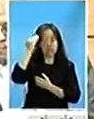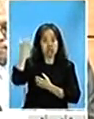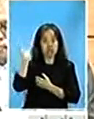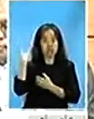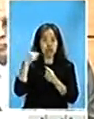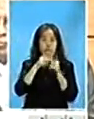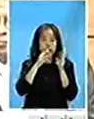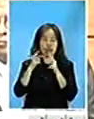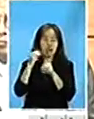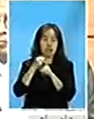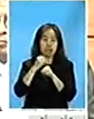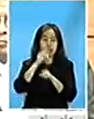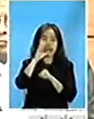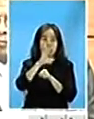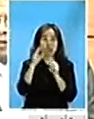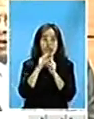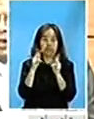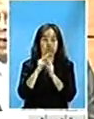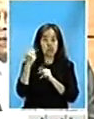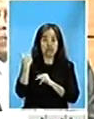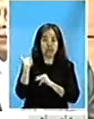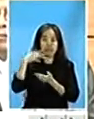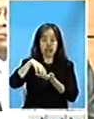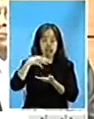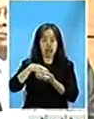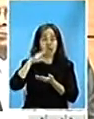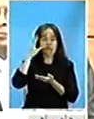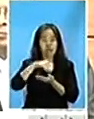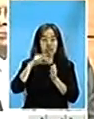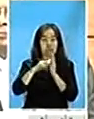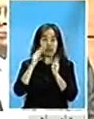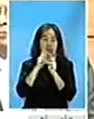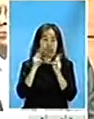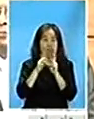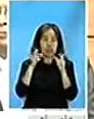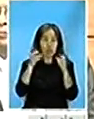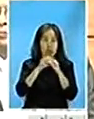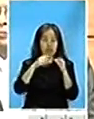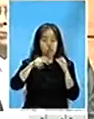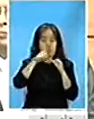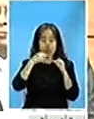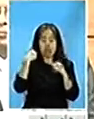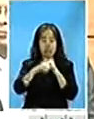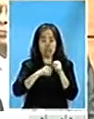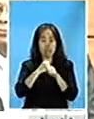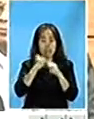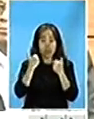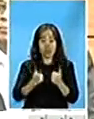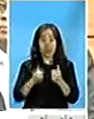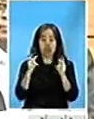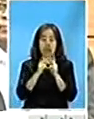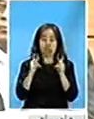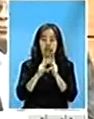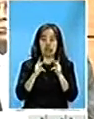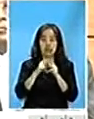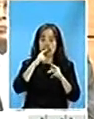ทำงานของเขาแล้วก็ได้รายงานให้พวกเราได้ทราบว่าการทำงานในชั้นกรรมาธิการในปีนี้เป็นการทำงานที่สร้